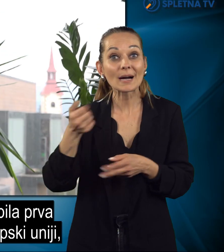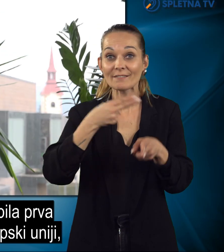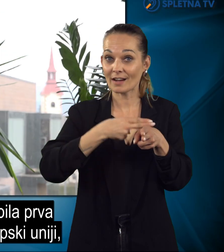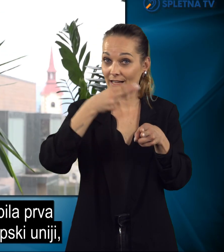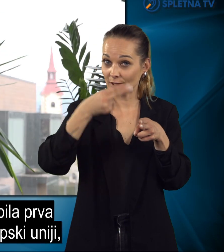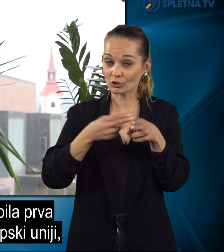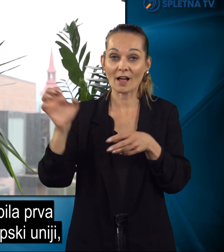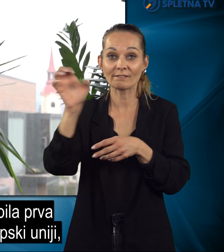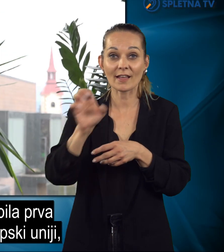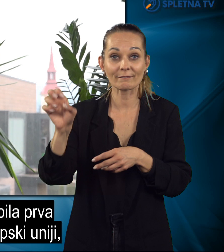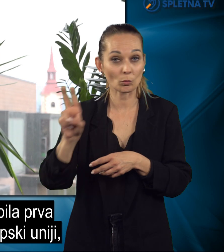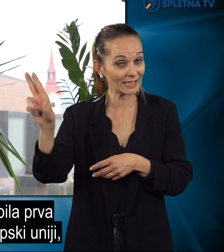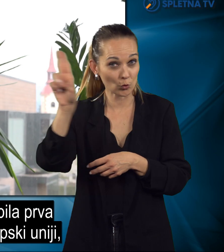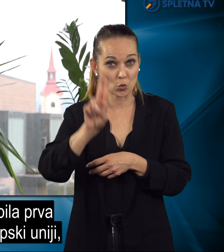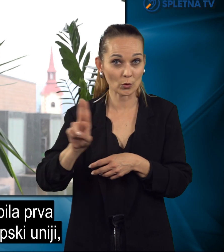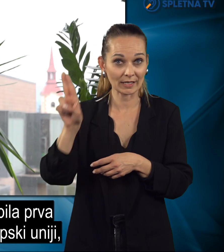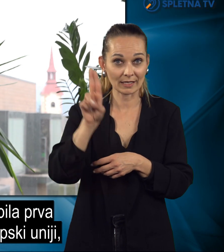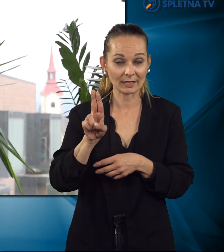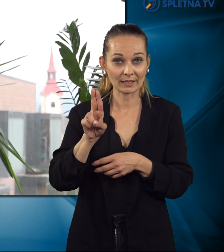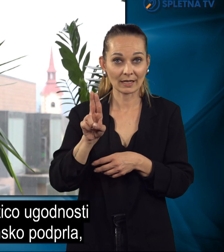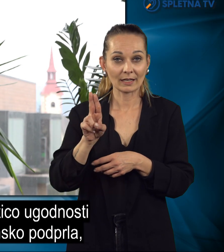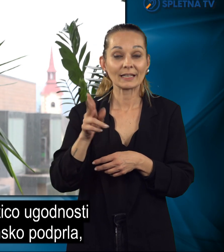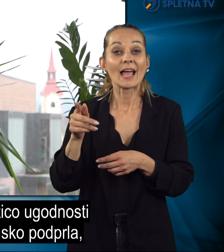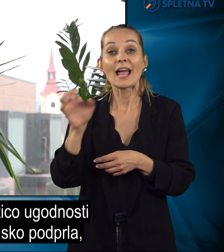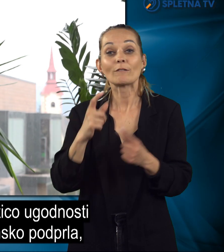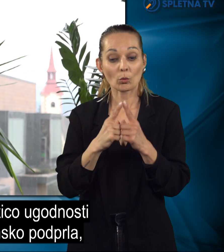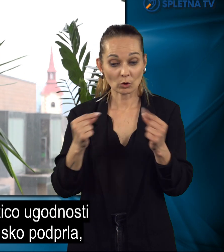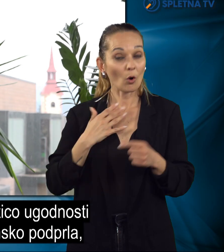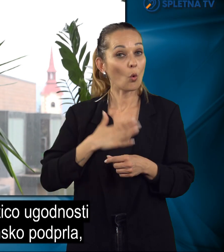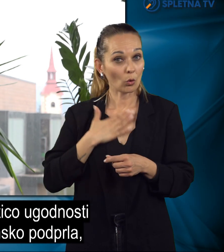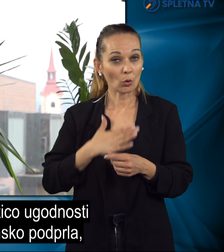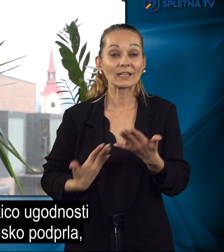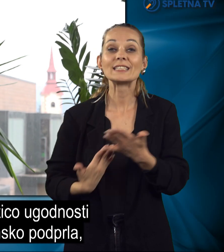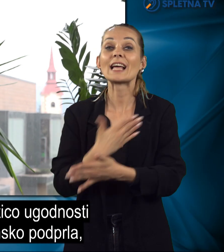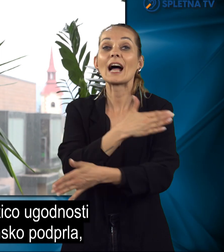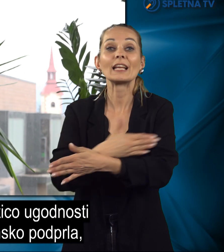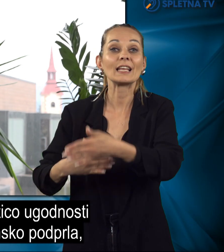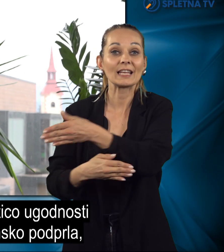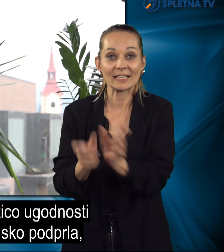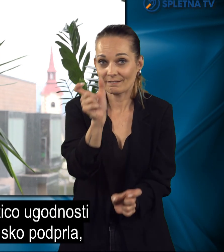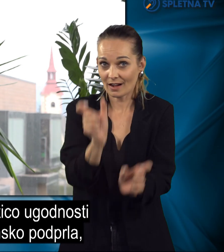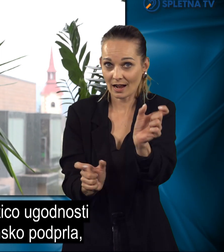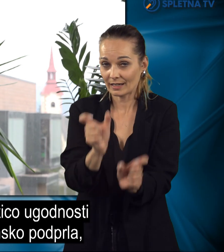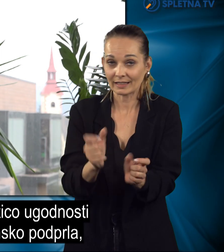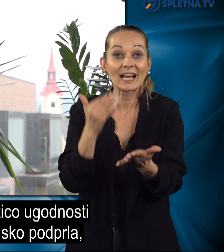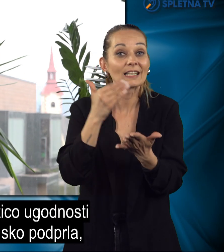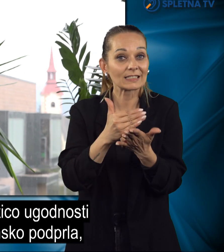Slovenija je bila prva država v Evropski uniji, ki je evropsko kartico ugodnosti za